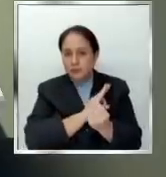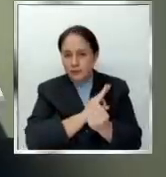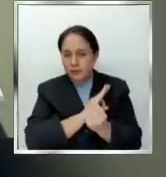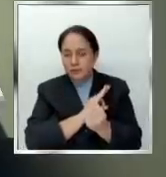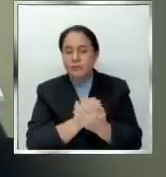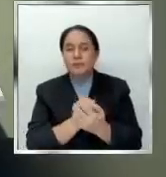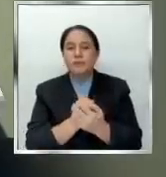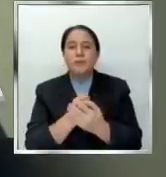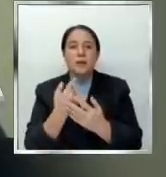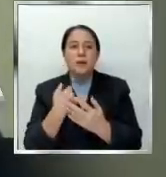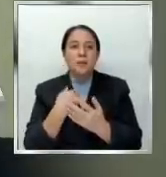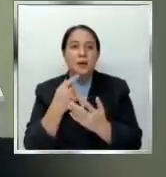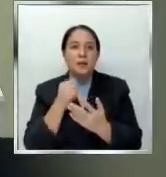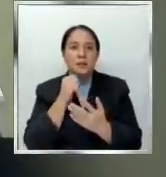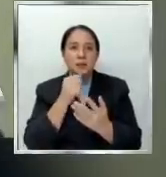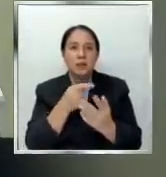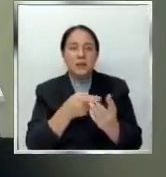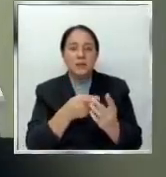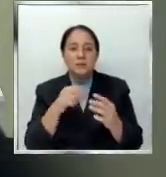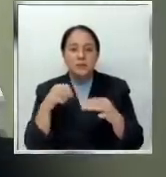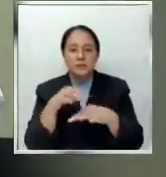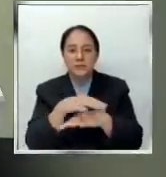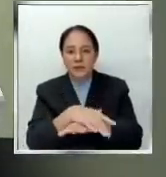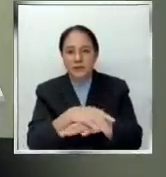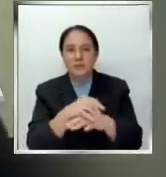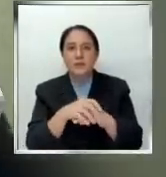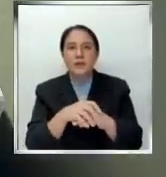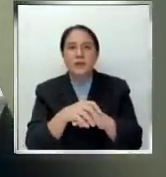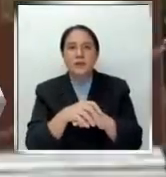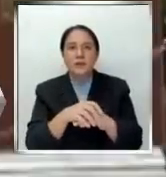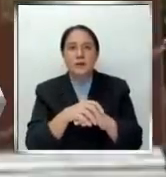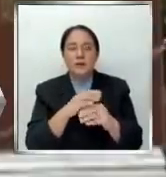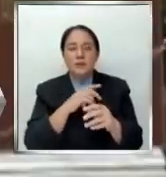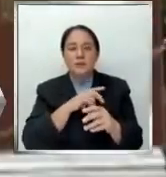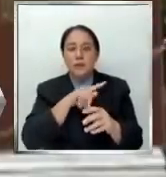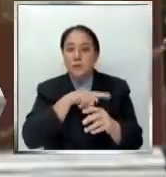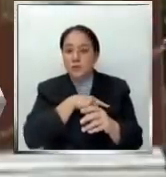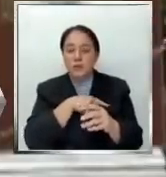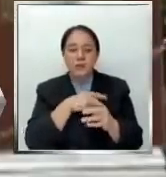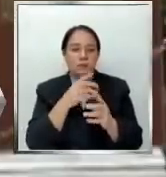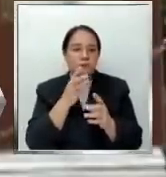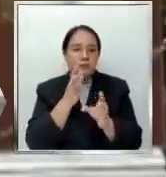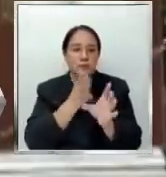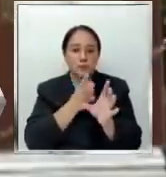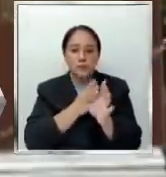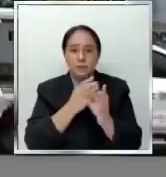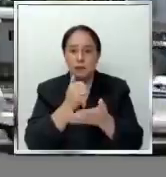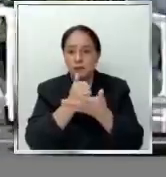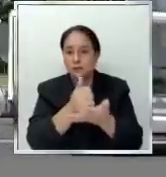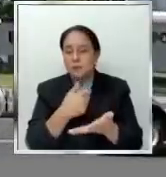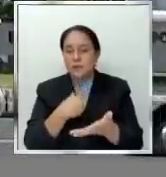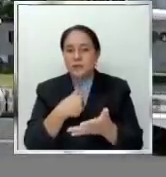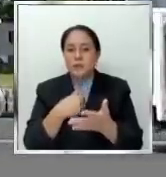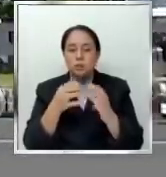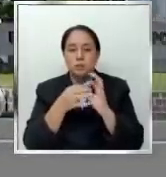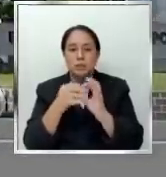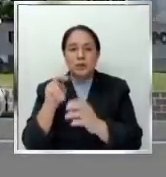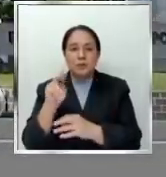Para hindi rin sila maapektuhan in their personal and psychological health. Patuloy raw silang makikipagtulungan sa NBA at PNP